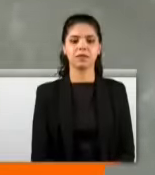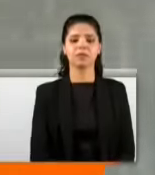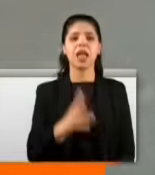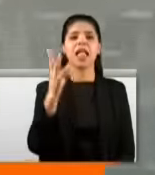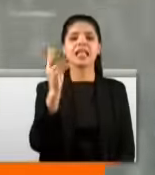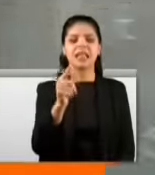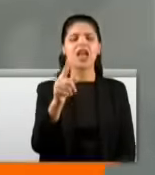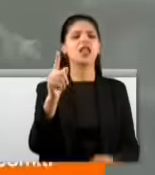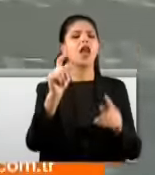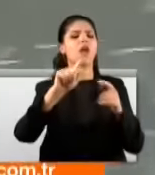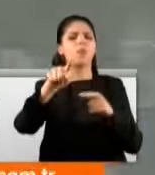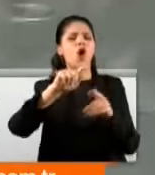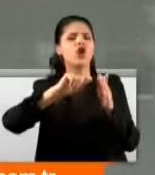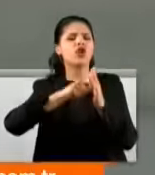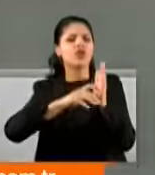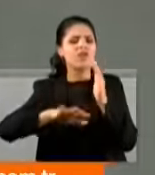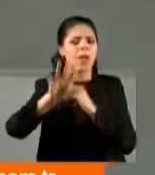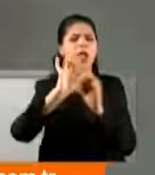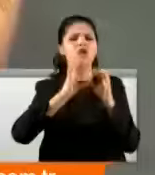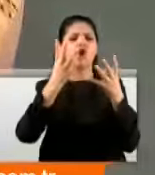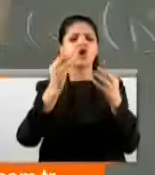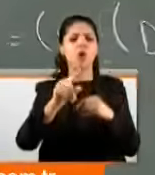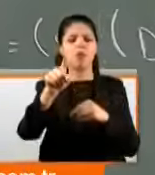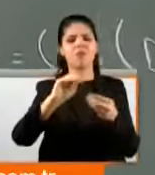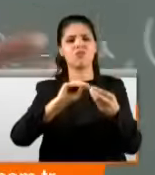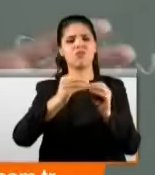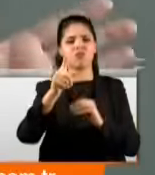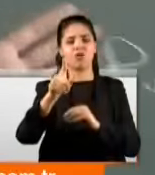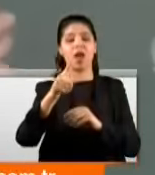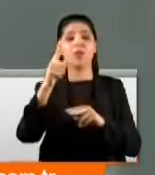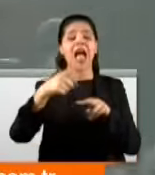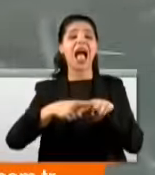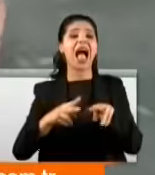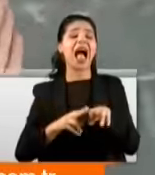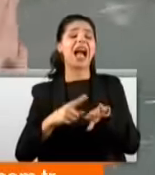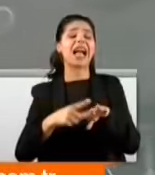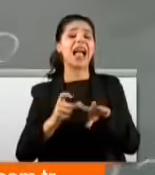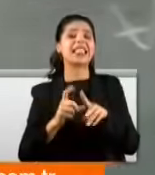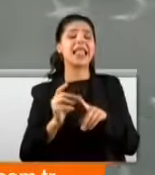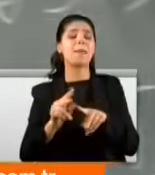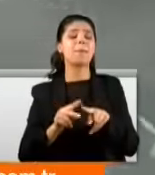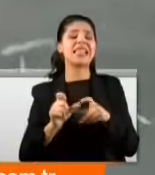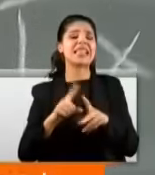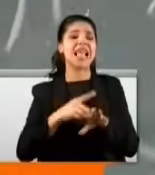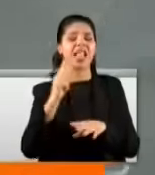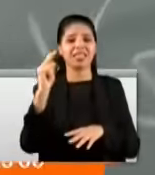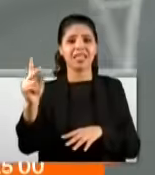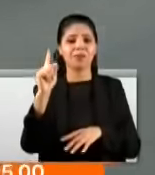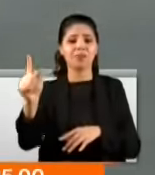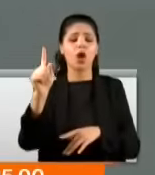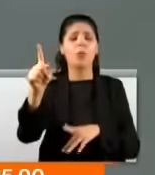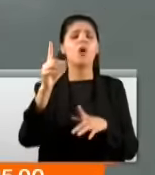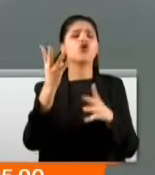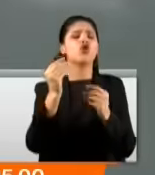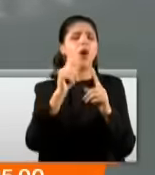Rakamlar, formüller ve bir türlü çözülemeyen problem. Akademisyen Nazife Erkurşun Özcan, dünya ünlü pek çok